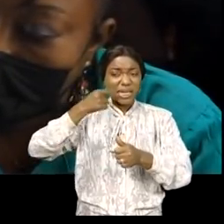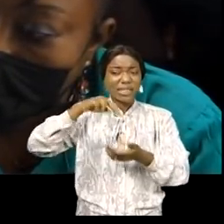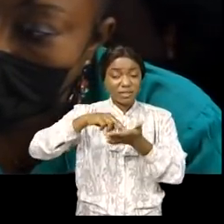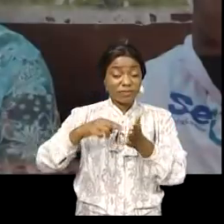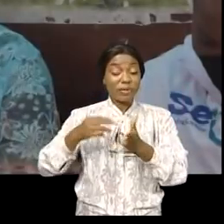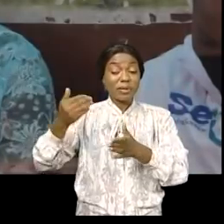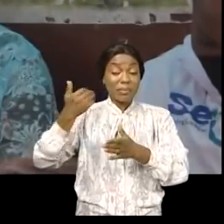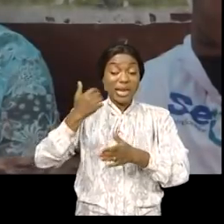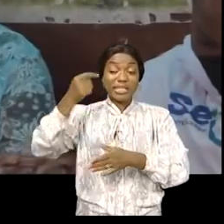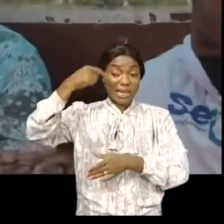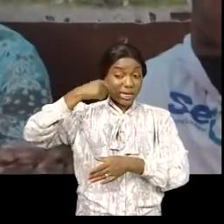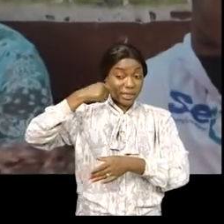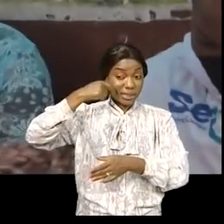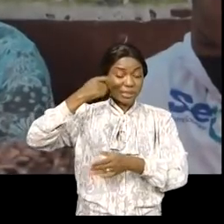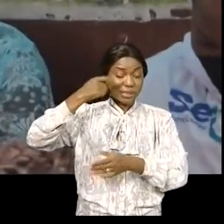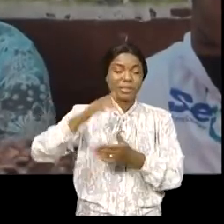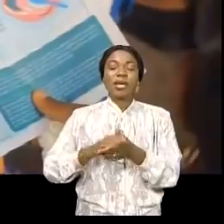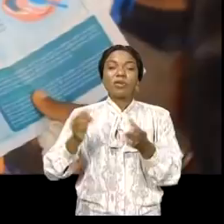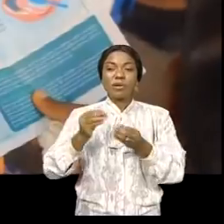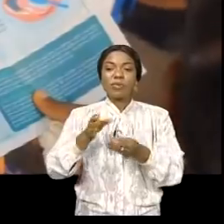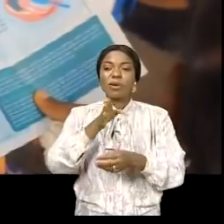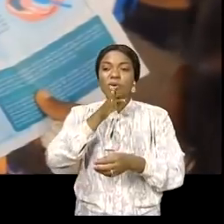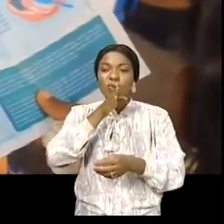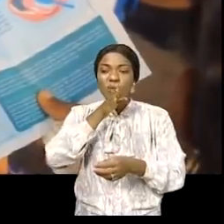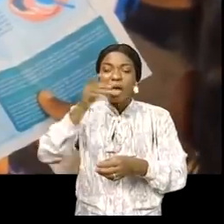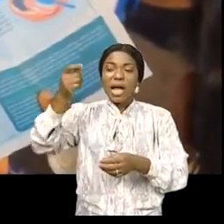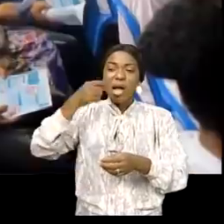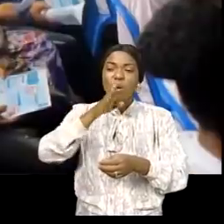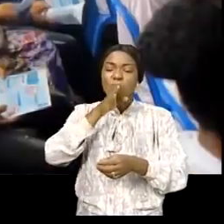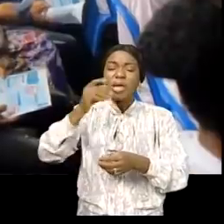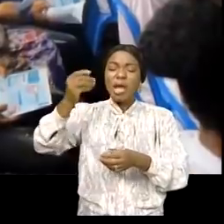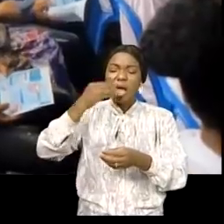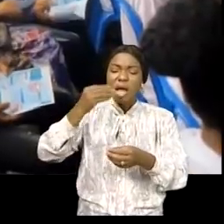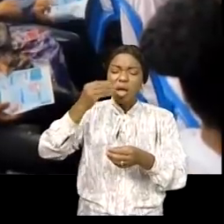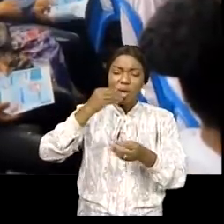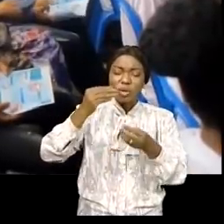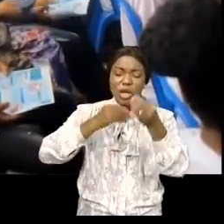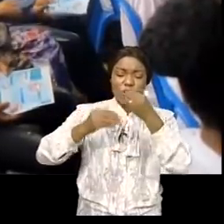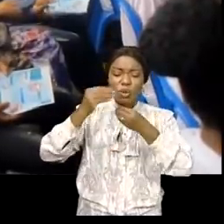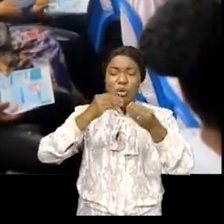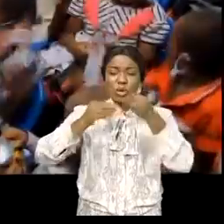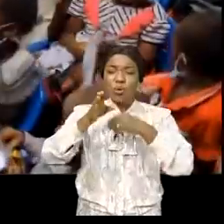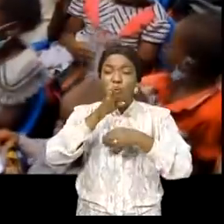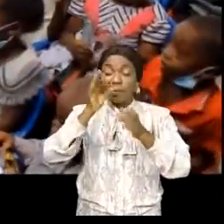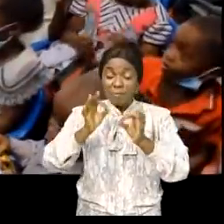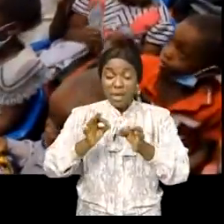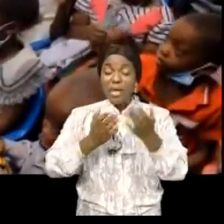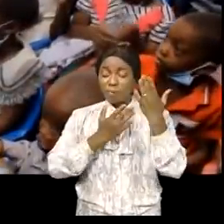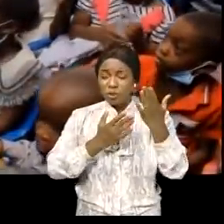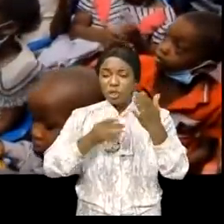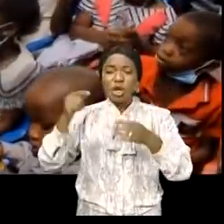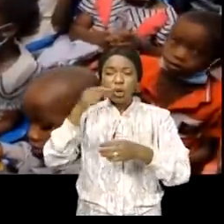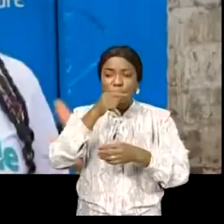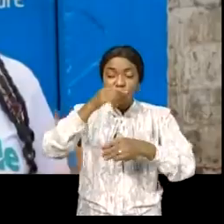en sorte qu'on ait des maladies des dents, c'est la durée que la nourriture prend dans notre bouche. C'est important de brosser les dents le soir, mais une chose est sûre,